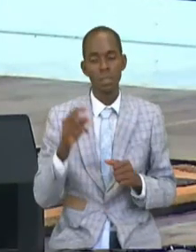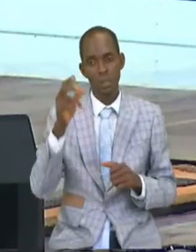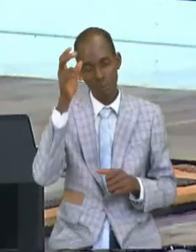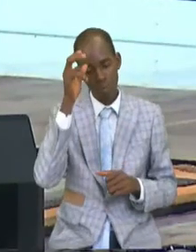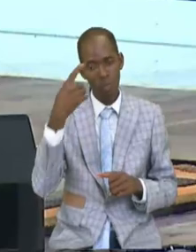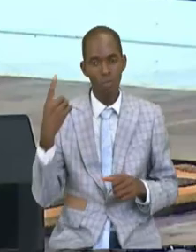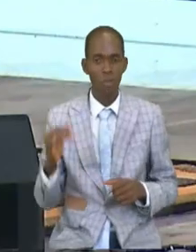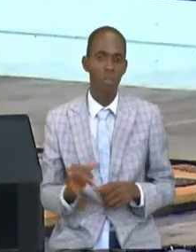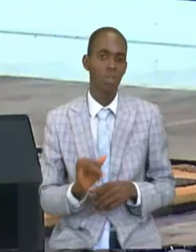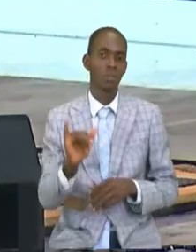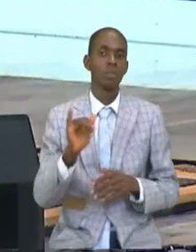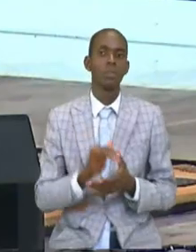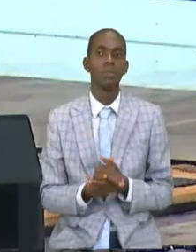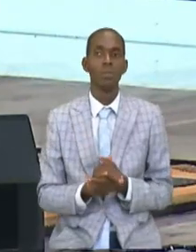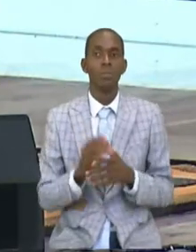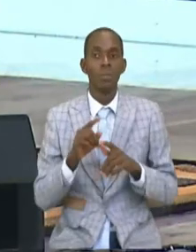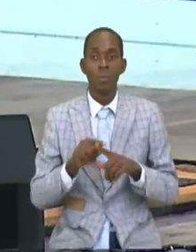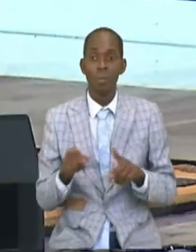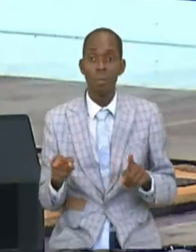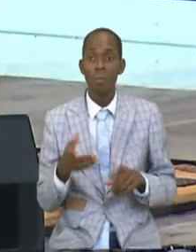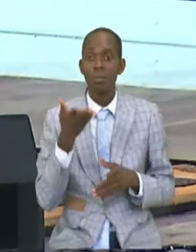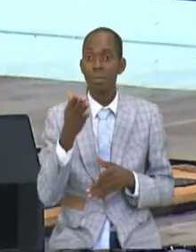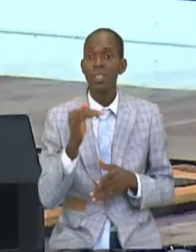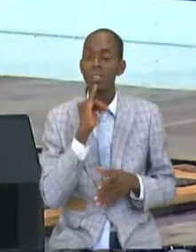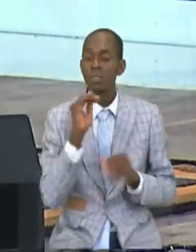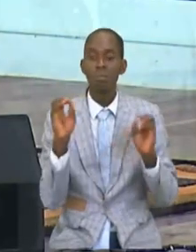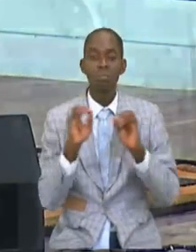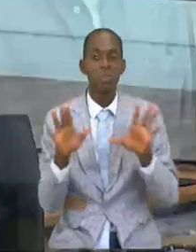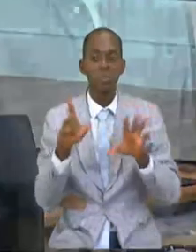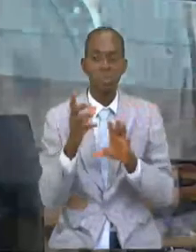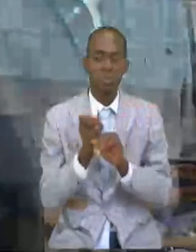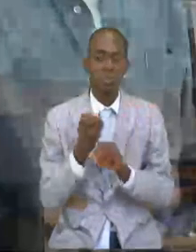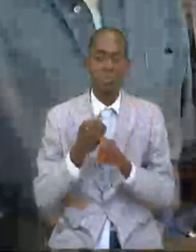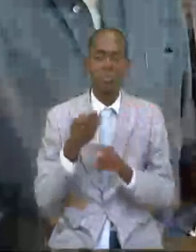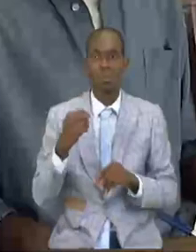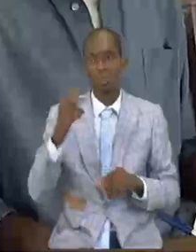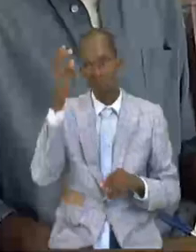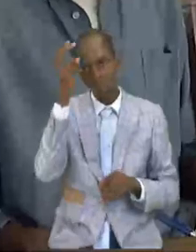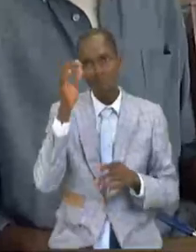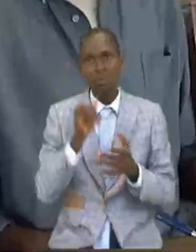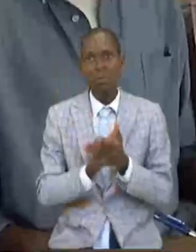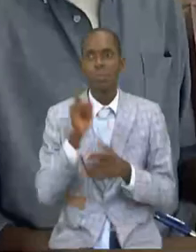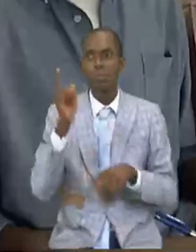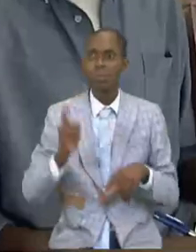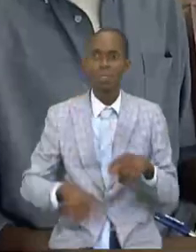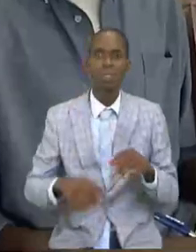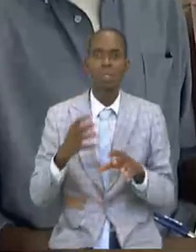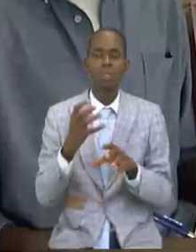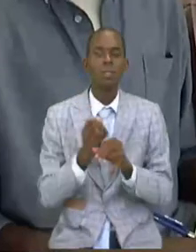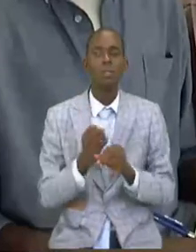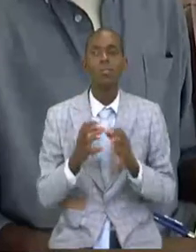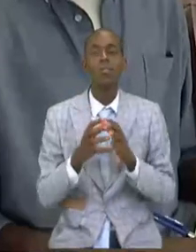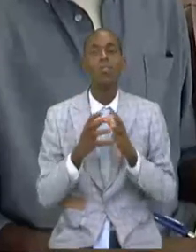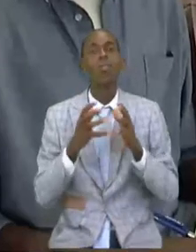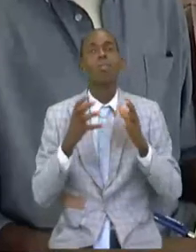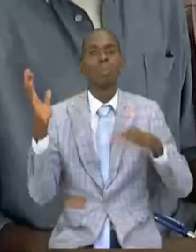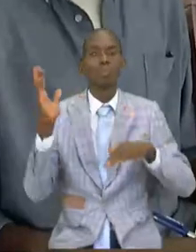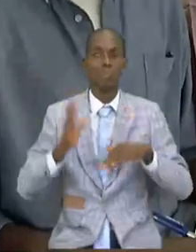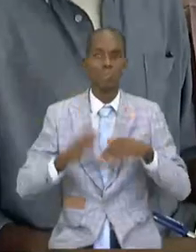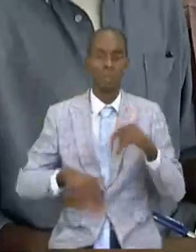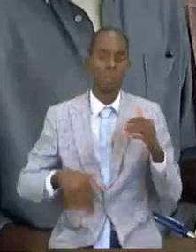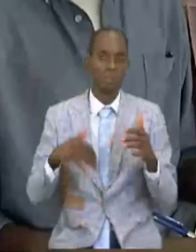diable pour toujours. Mais il n'y a rien qu'on reçoit gratuitement du diable. il y a rien qu'on puisse recevoir